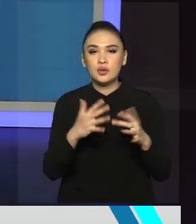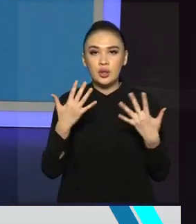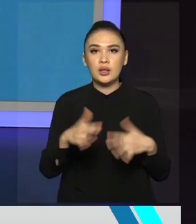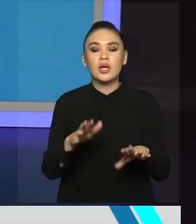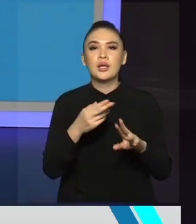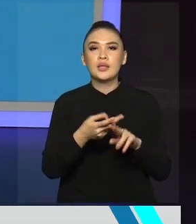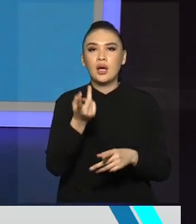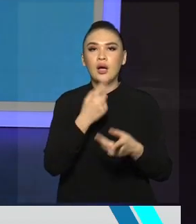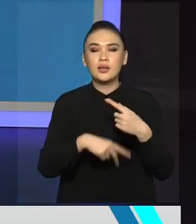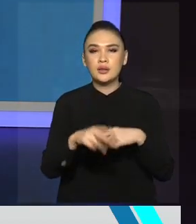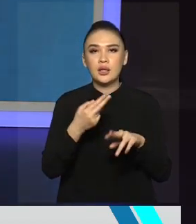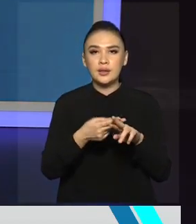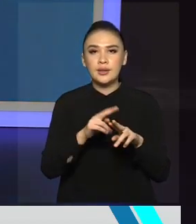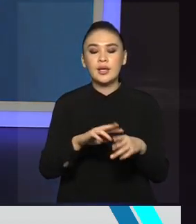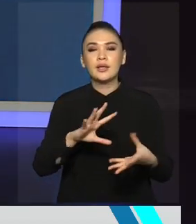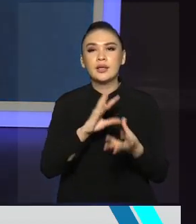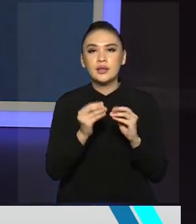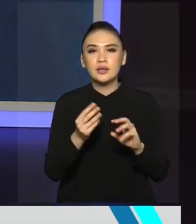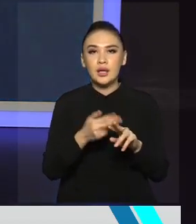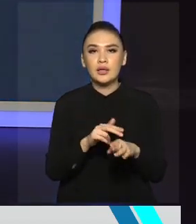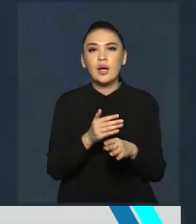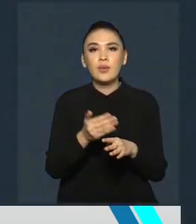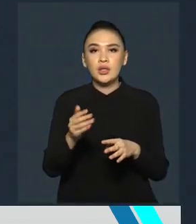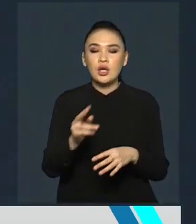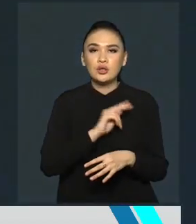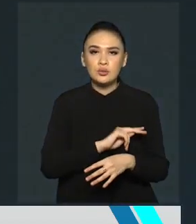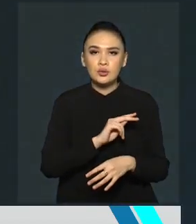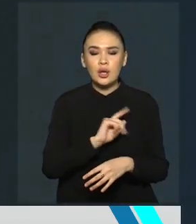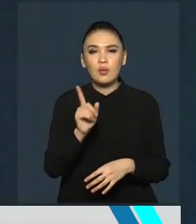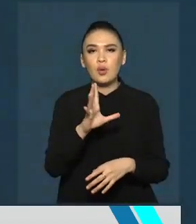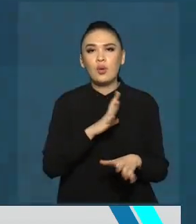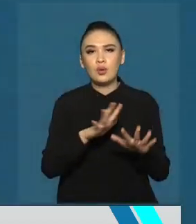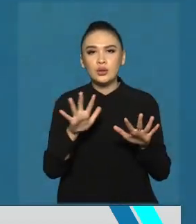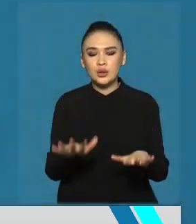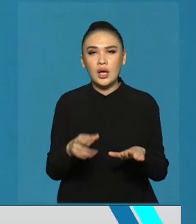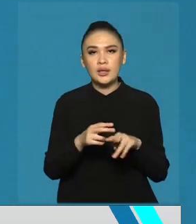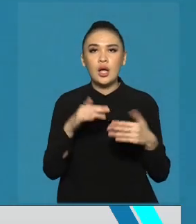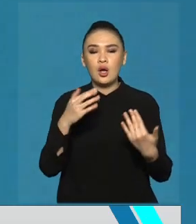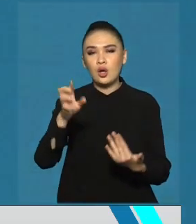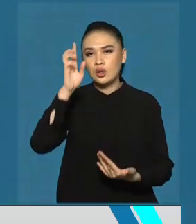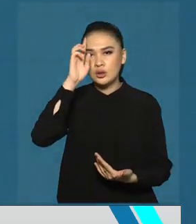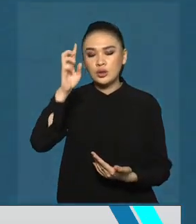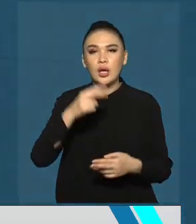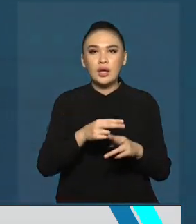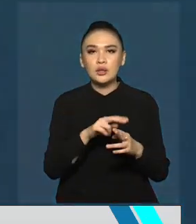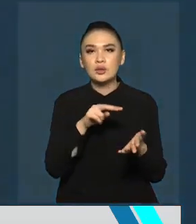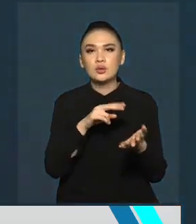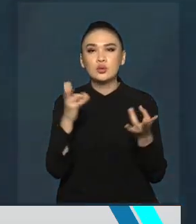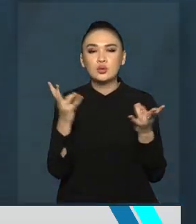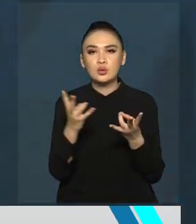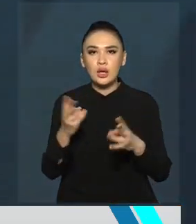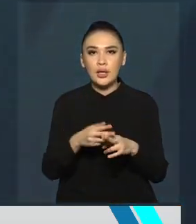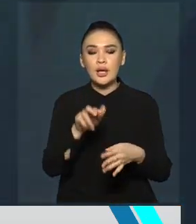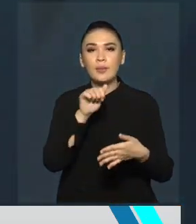алады. Міне осының негізінде кейін мемлекеттік қызметке бара ма, қызмет көрсететін орнына бара ма, оған мемлекет талап етіледі. Неге? Себебі